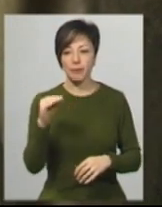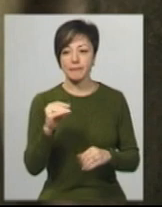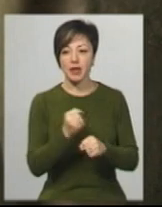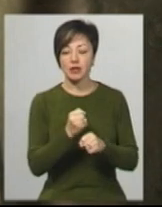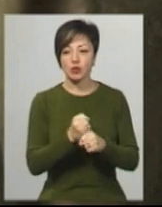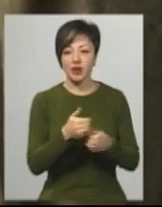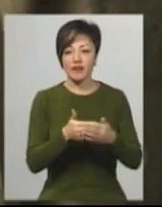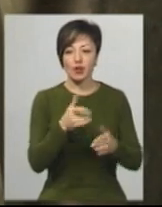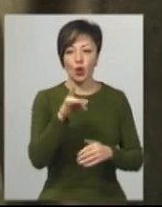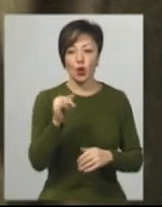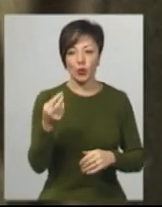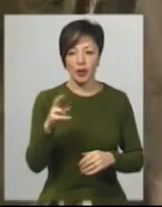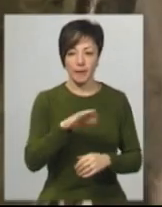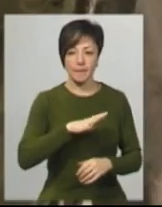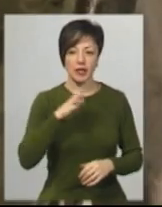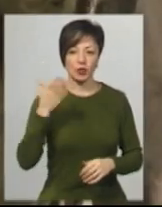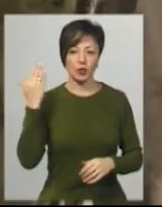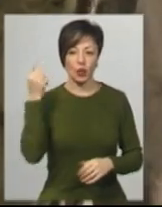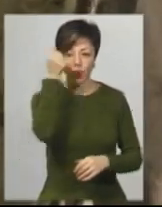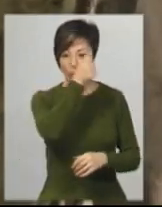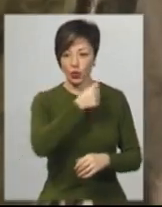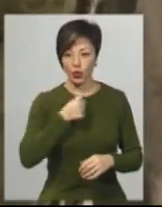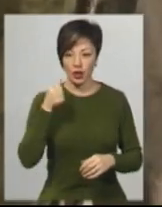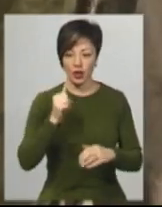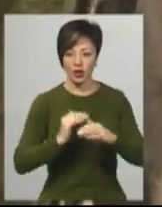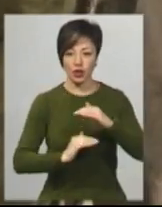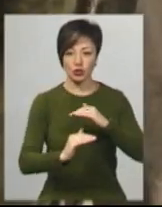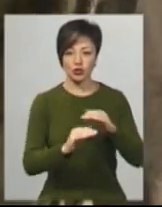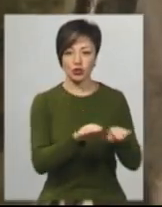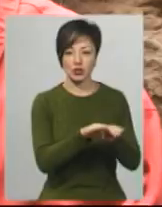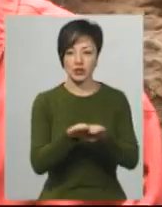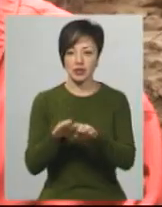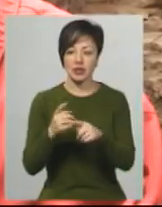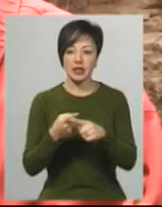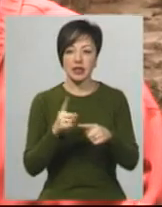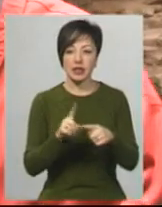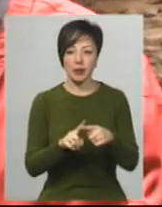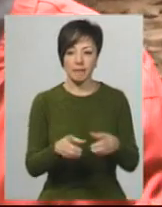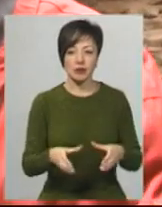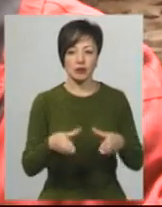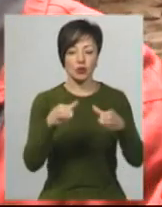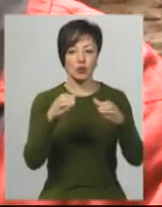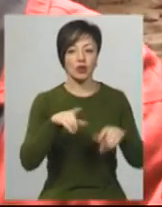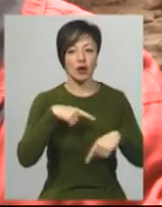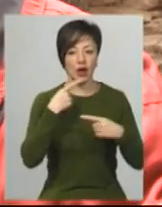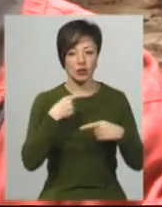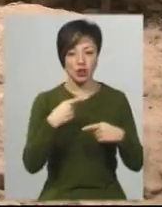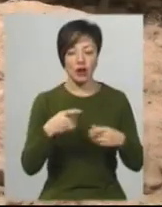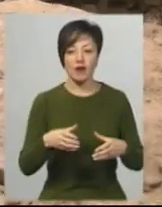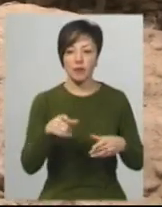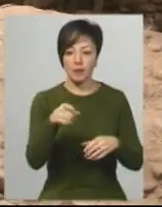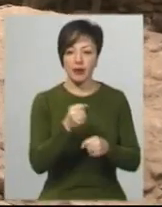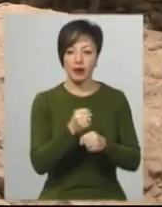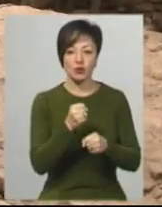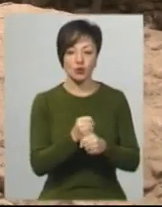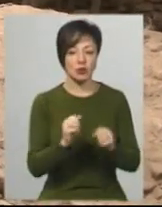року. Наразі розчищають нижній ярус круглої вежі, нижню частину трьохярусного барбакану та бастіону. Віктор Вєтров каже, вежа, у якій